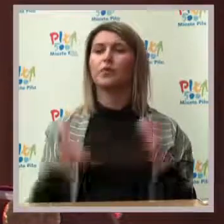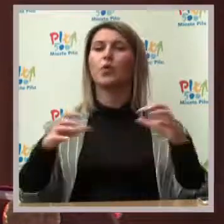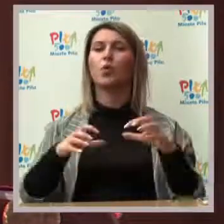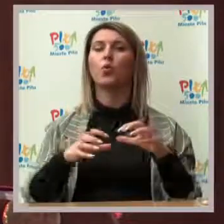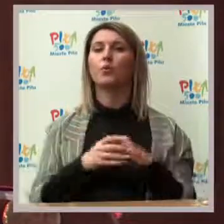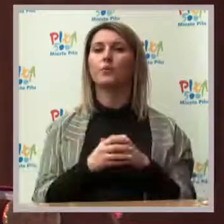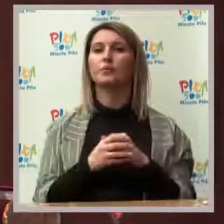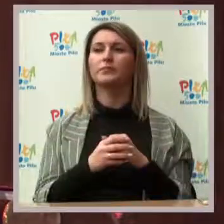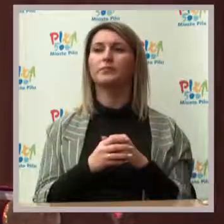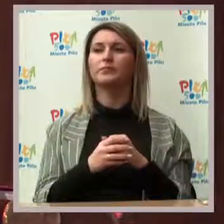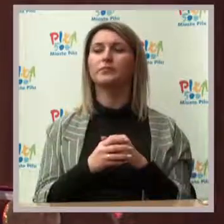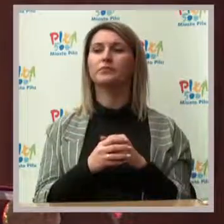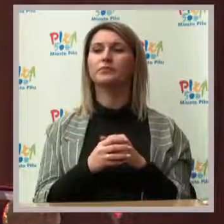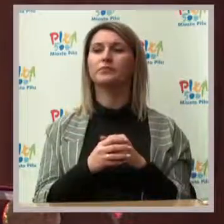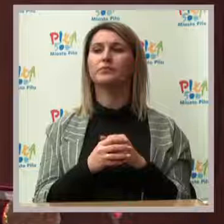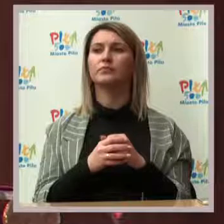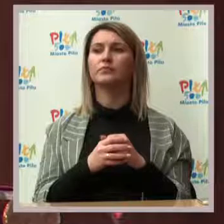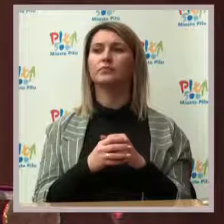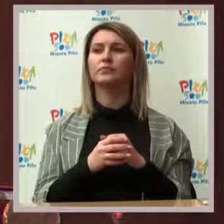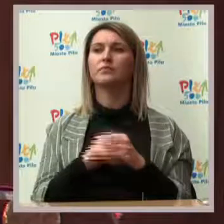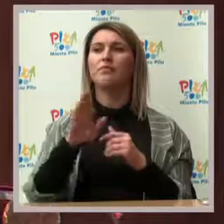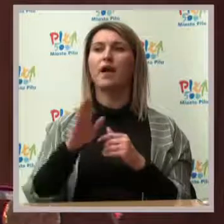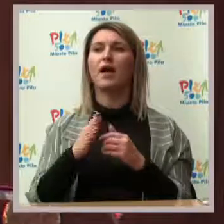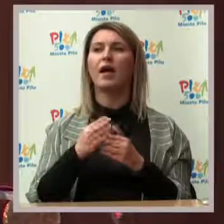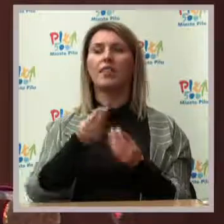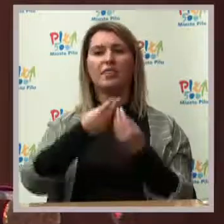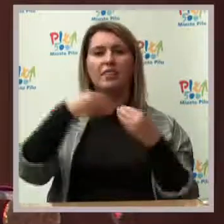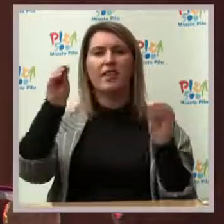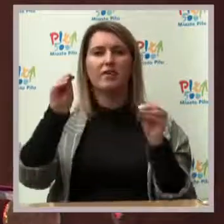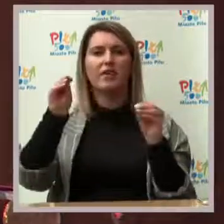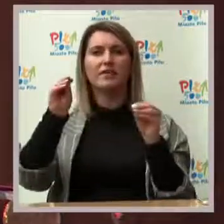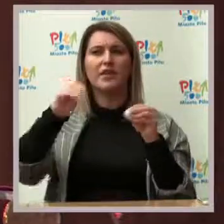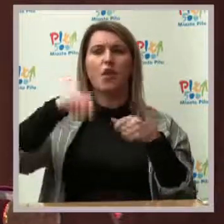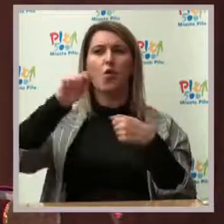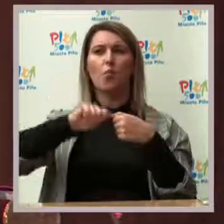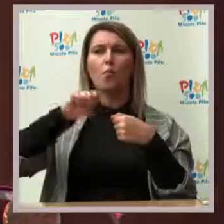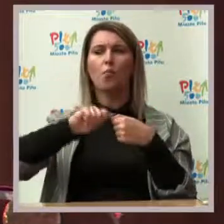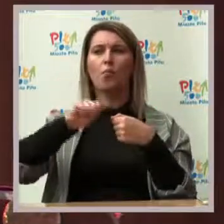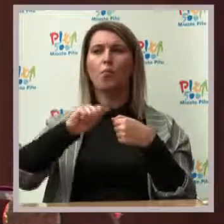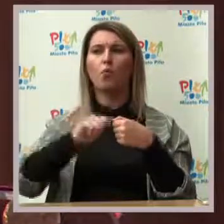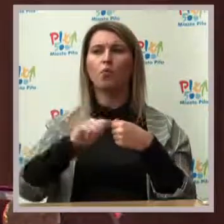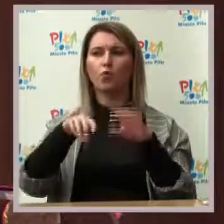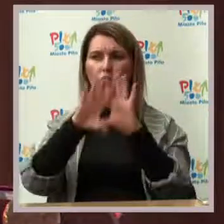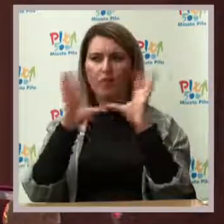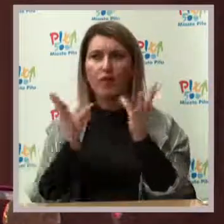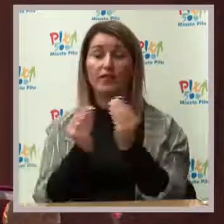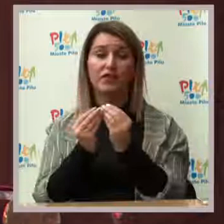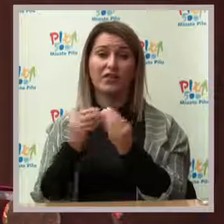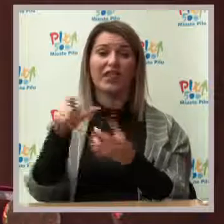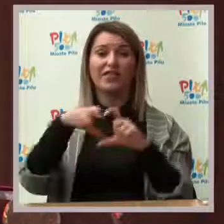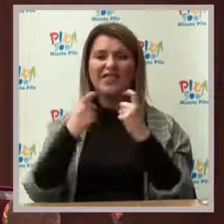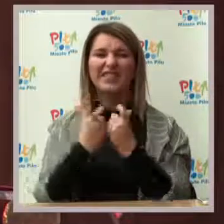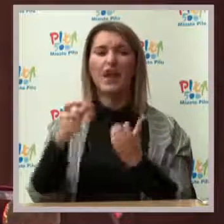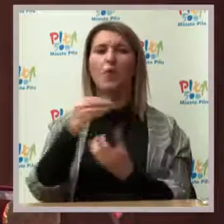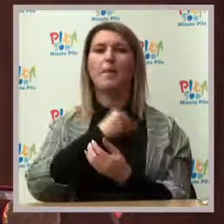nasz wywalczył największą liczbę punktów do Ogólnopolskiego Współzawodnictwa Sportu Młodzieżowego, a to